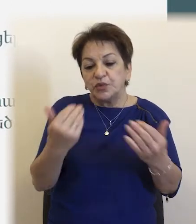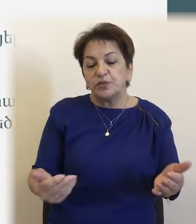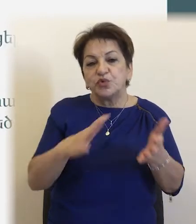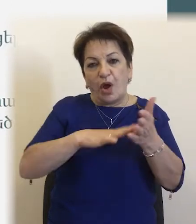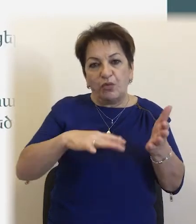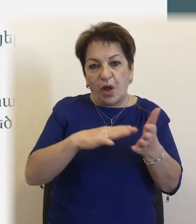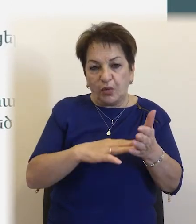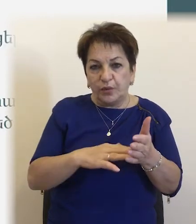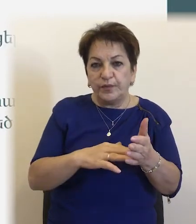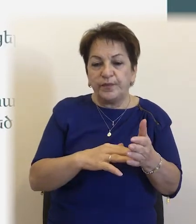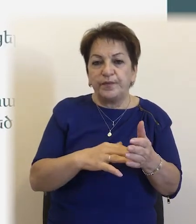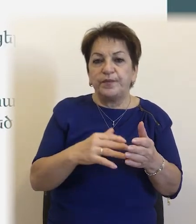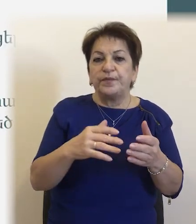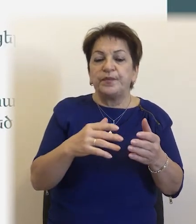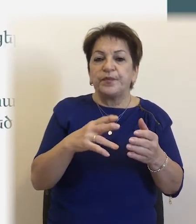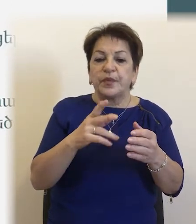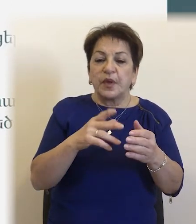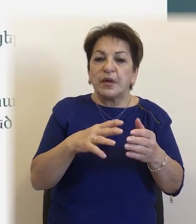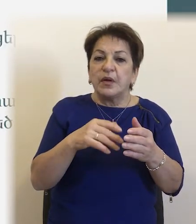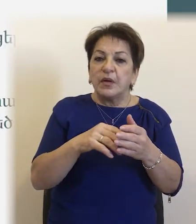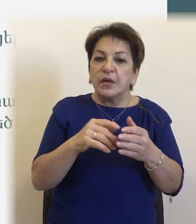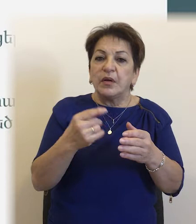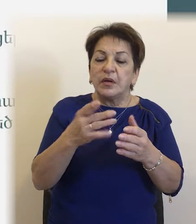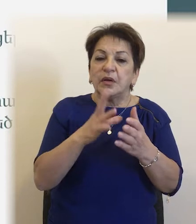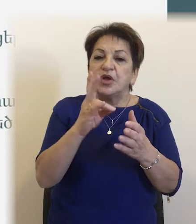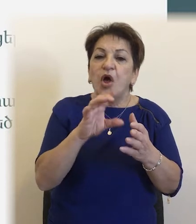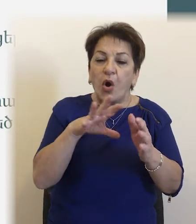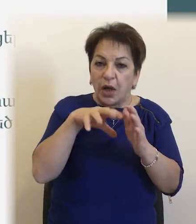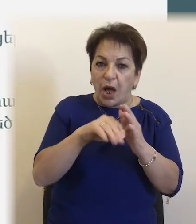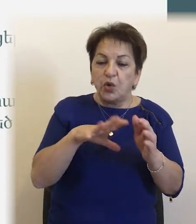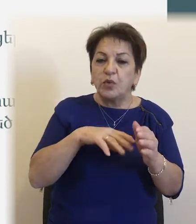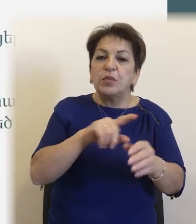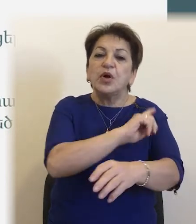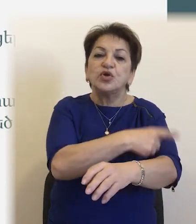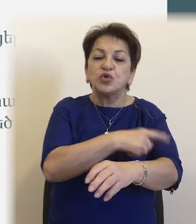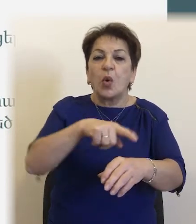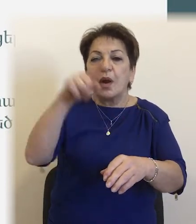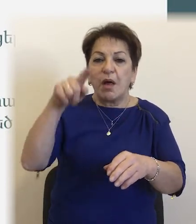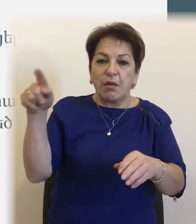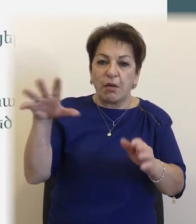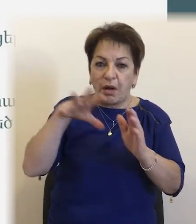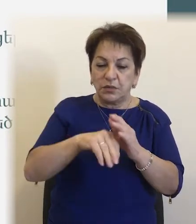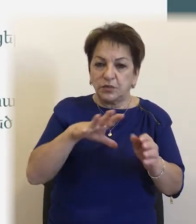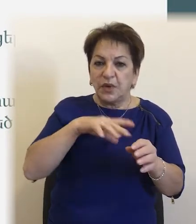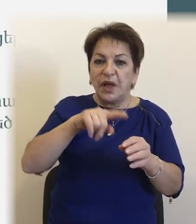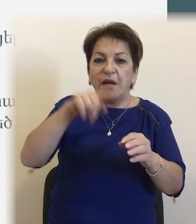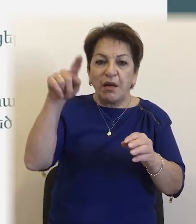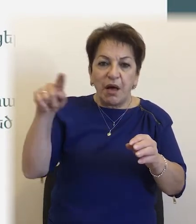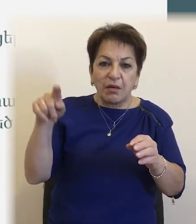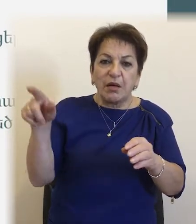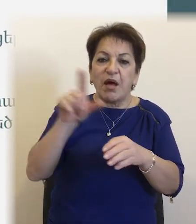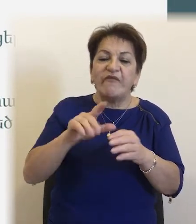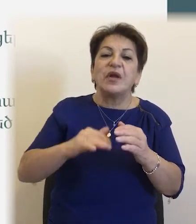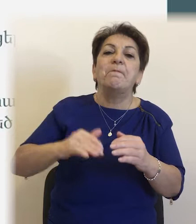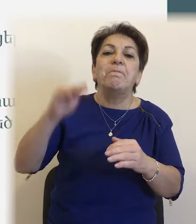այսօր էլ շարունակվում է։ Կայնոզոյում մասնավորապես նեոգենում հզոր լերնակազմությունը ենտացել, լերները